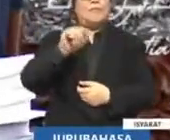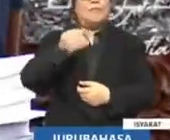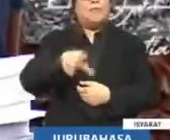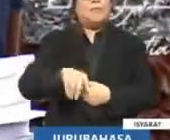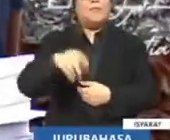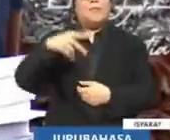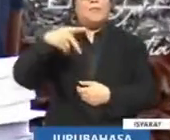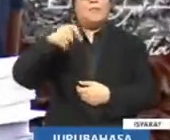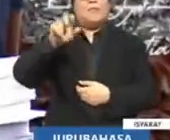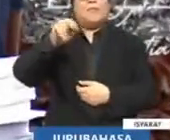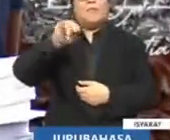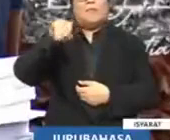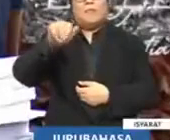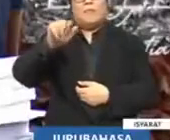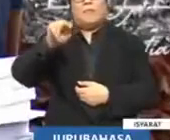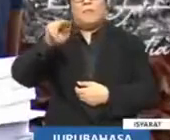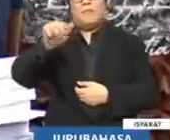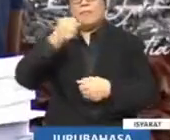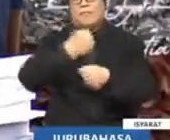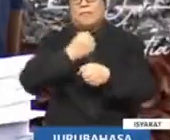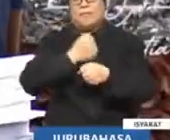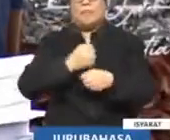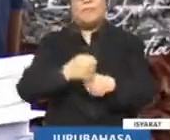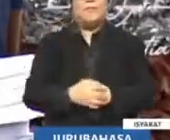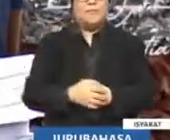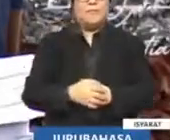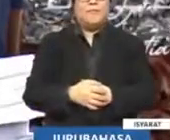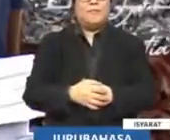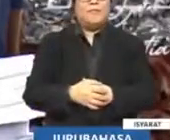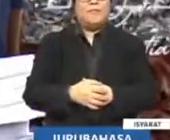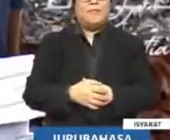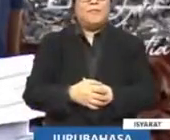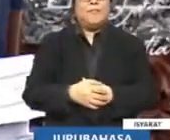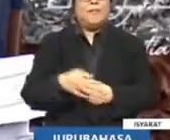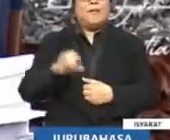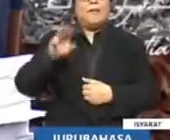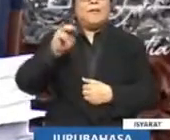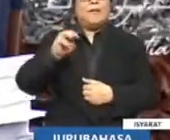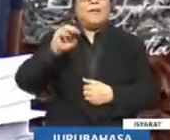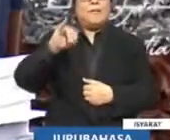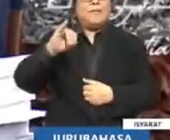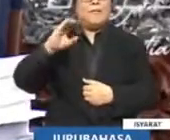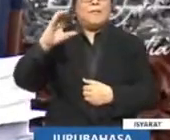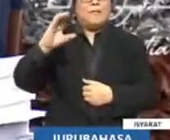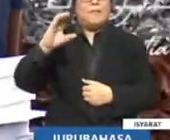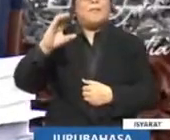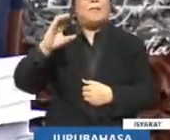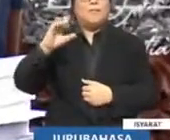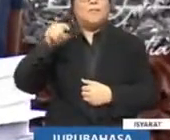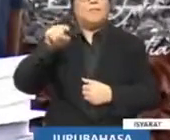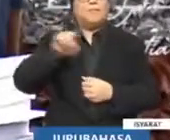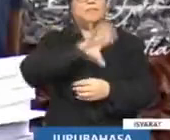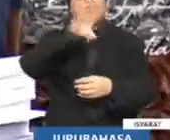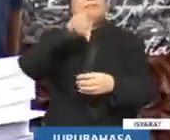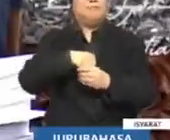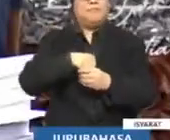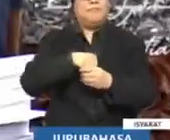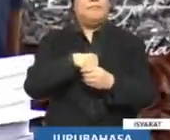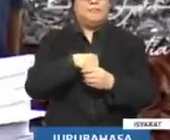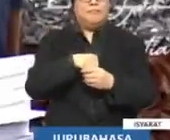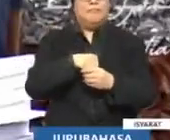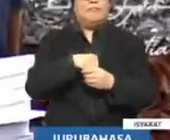kerjaya terutamanya kerana Pati emisi telah terbalik dan